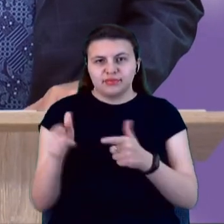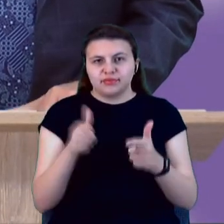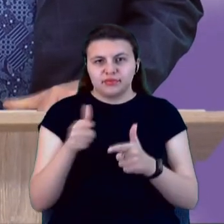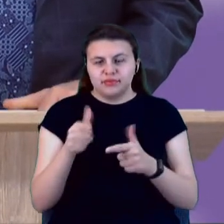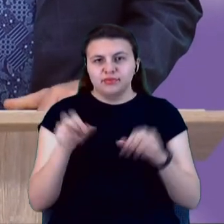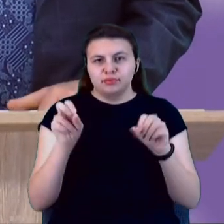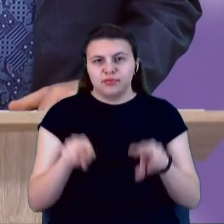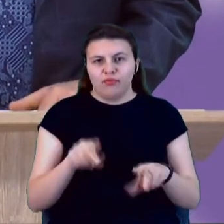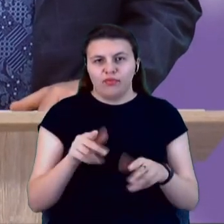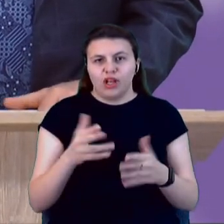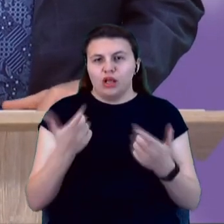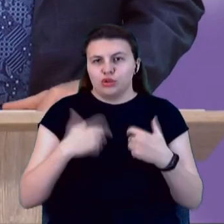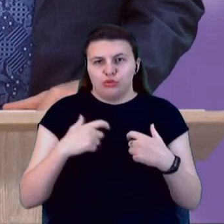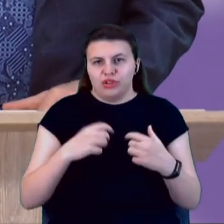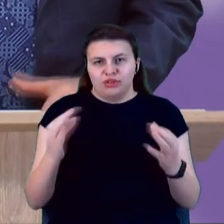нічого, виходить, не залишаємо.